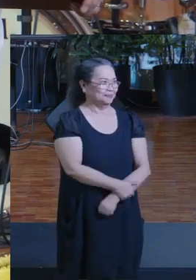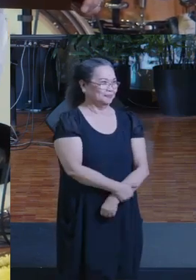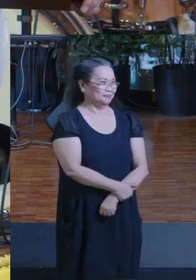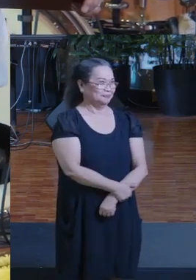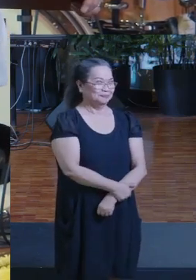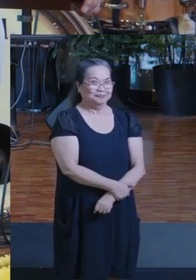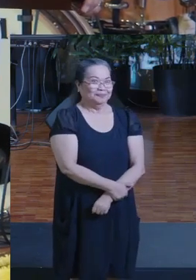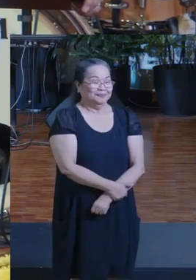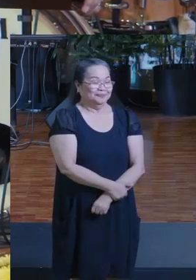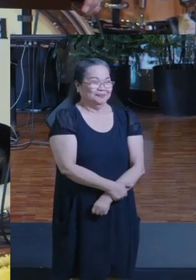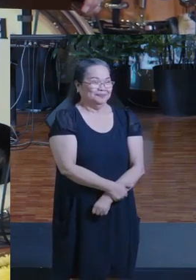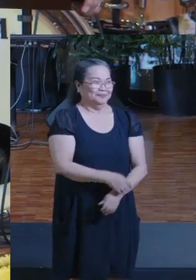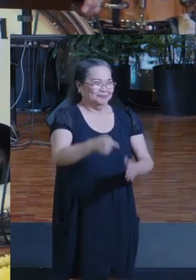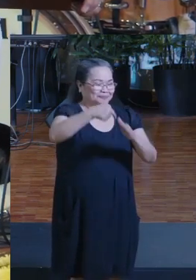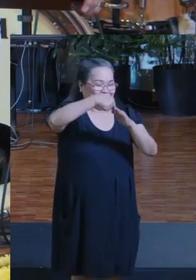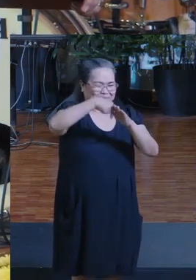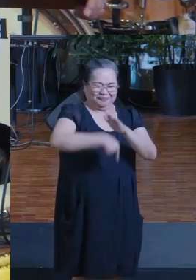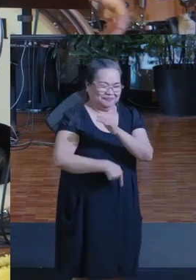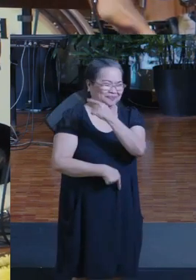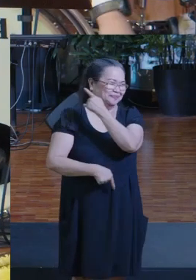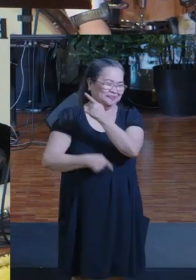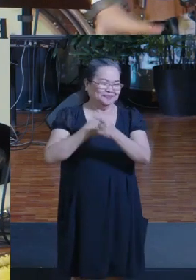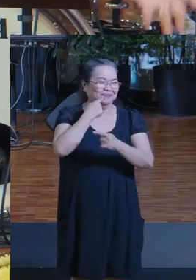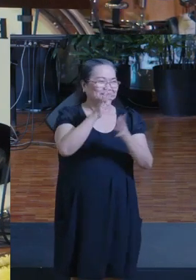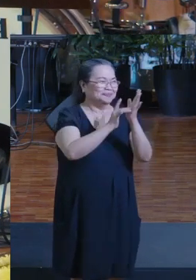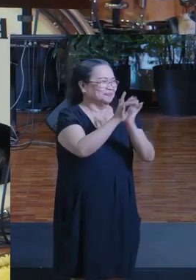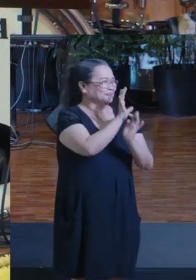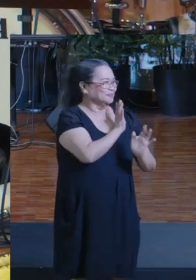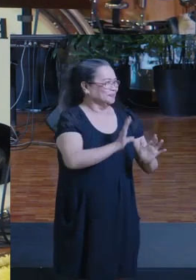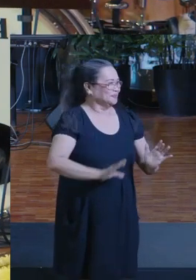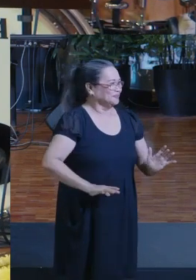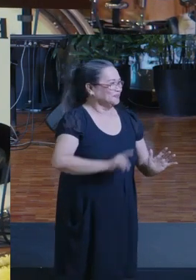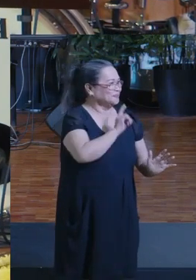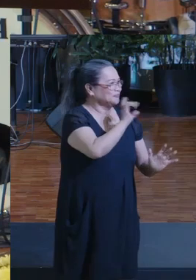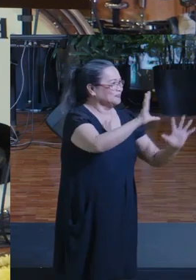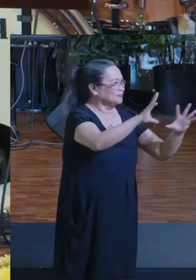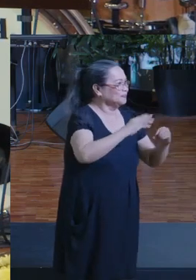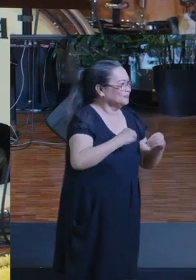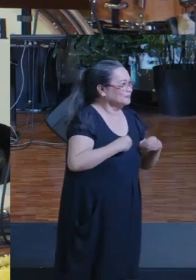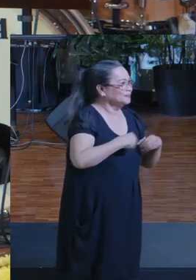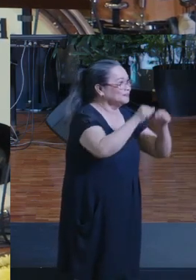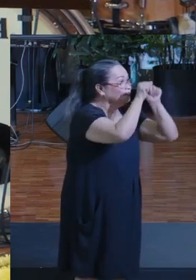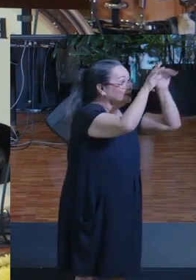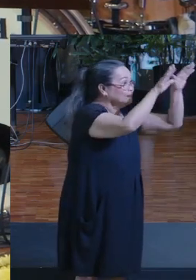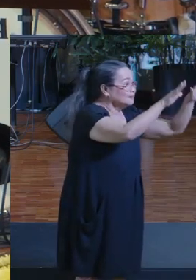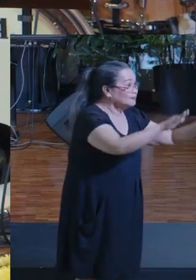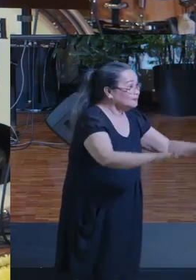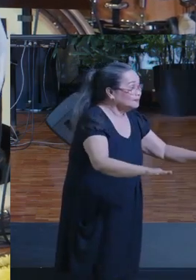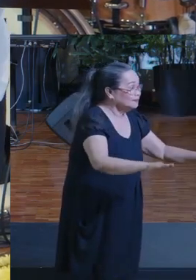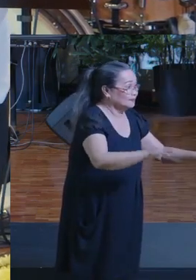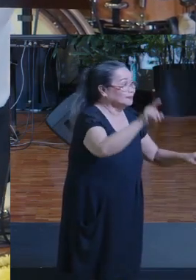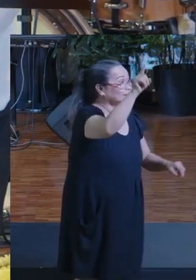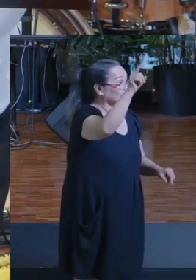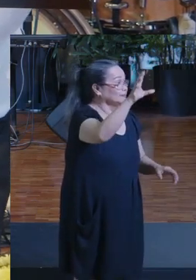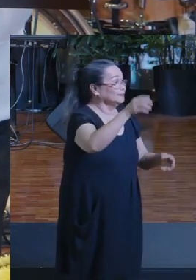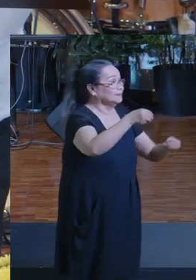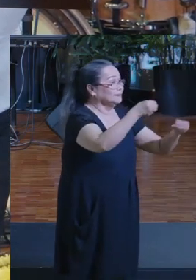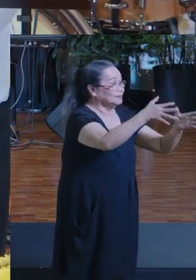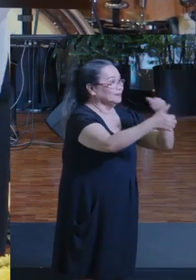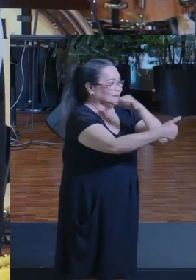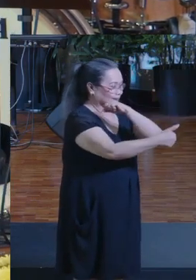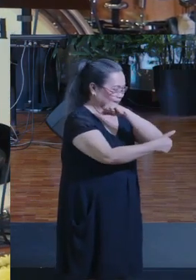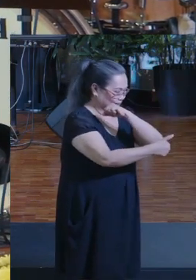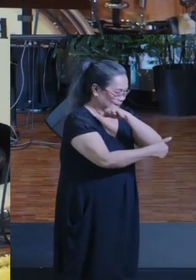Alam natin, sa huli, si Kristo Jesus ang tatanggap ng pagpapala na ipinangako ng Diyos kay